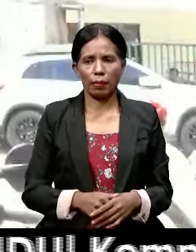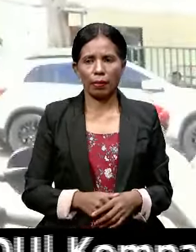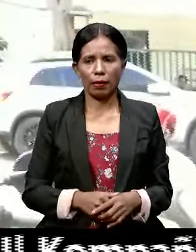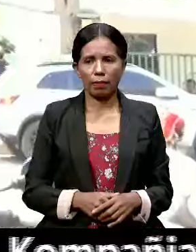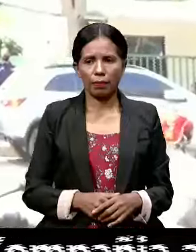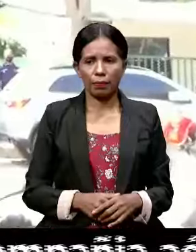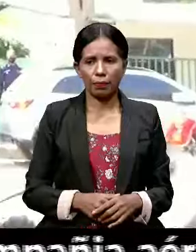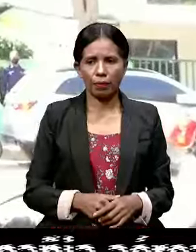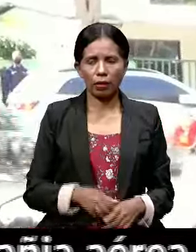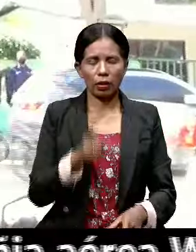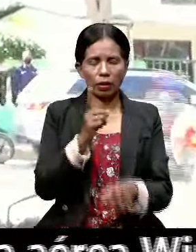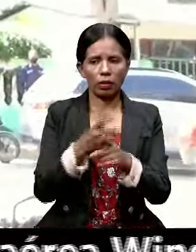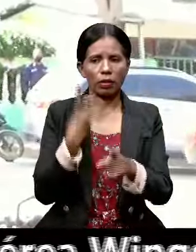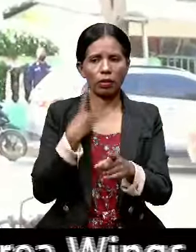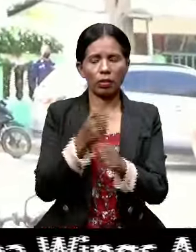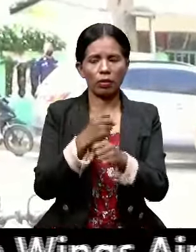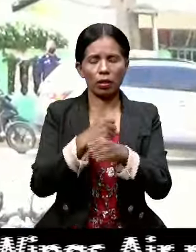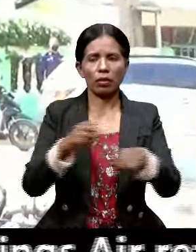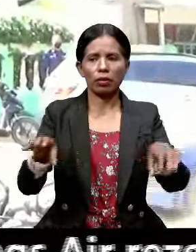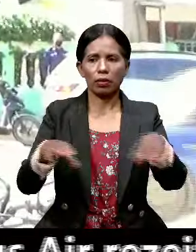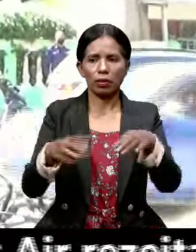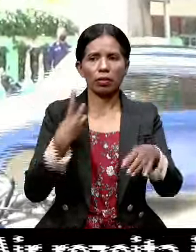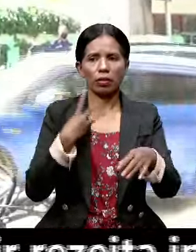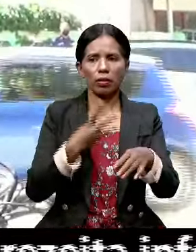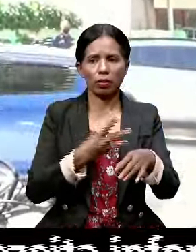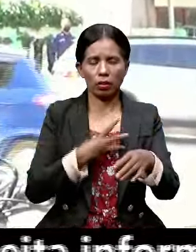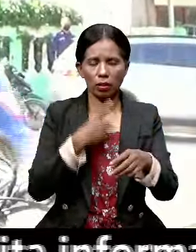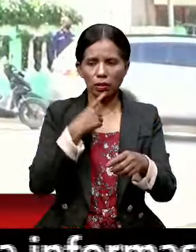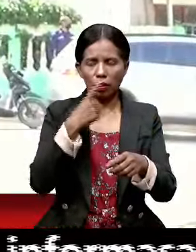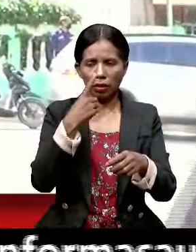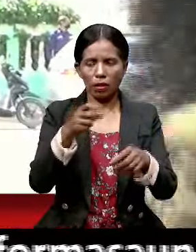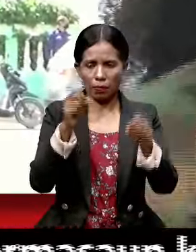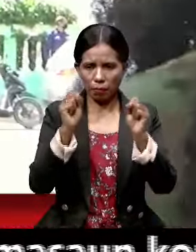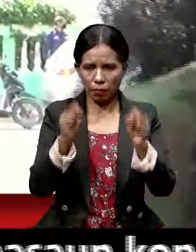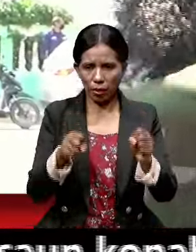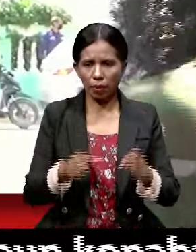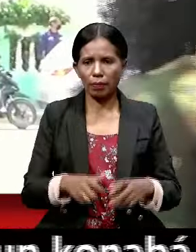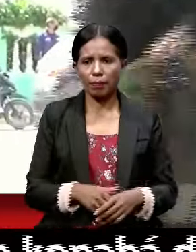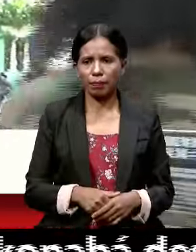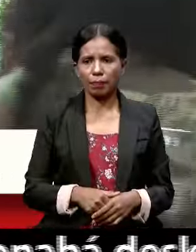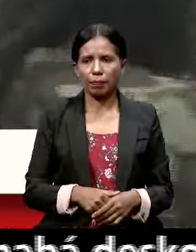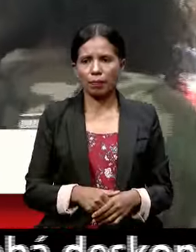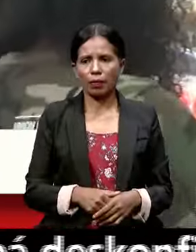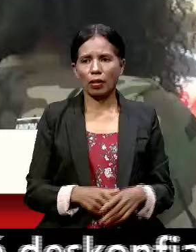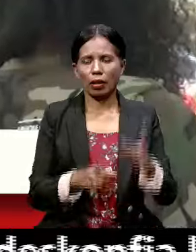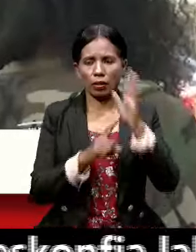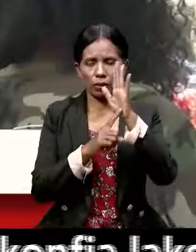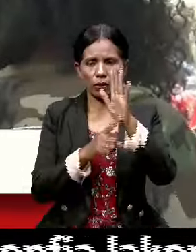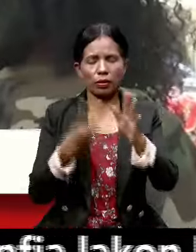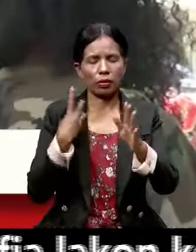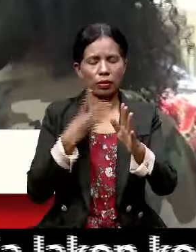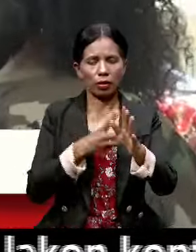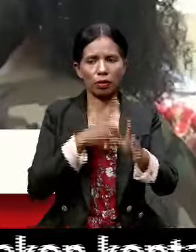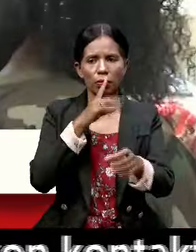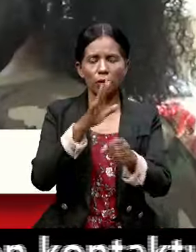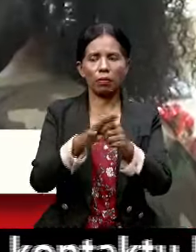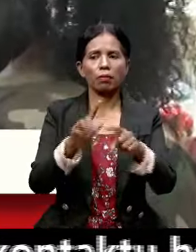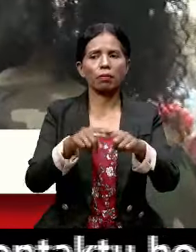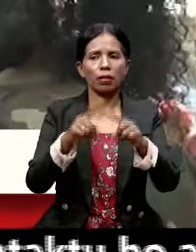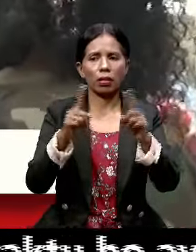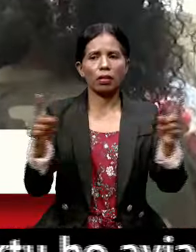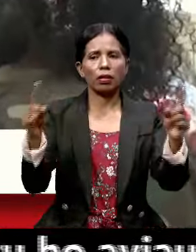Marasuna, kita halut ni servisu, buat nabi tak ikut be hato tiang itu nih kompromisi, nih masih di tek kabel